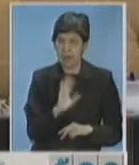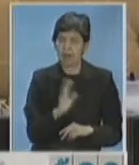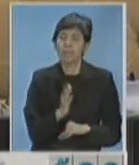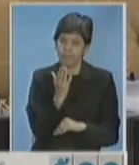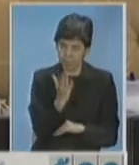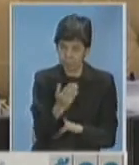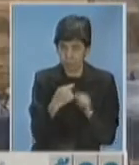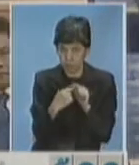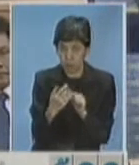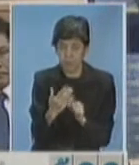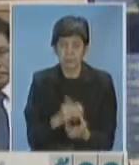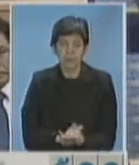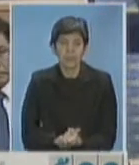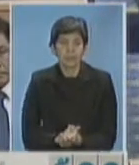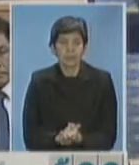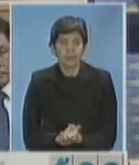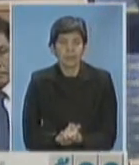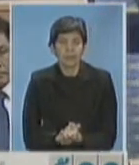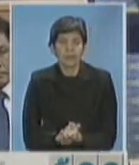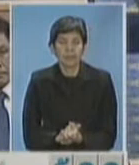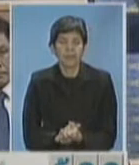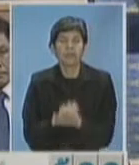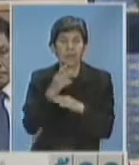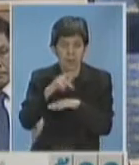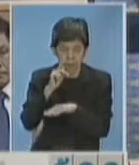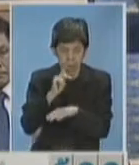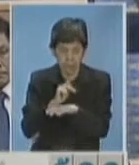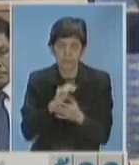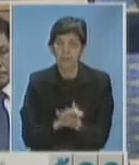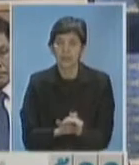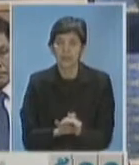ะ ท่านประธานที่เคารพ